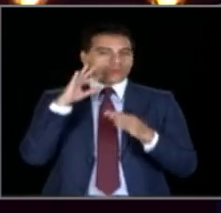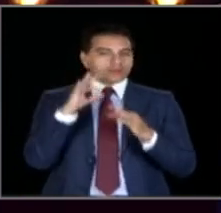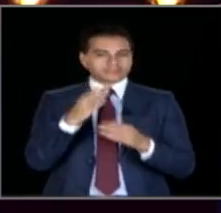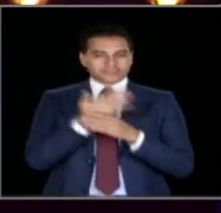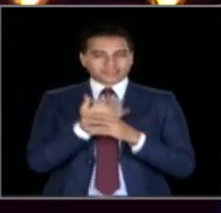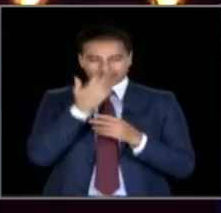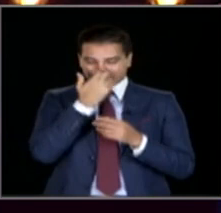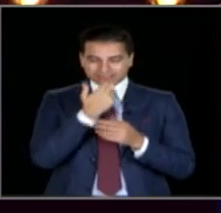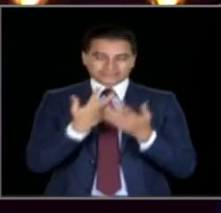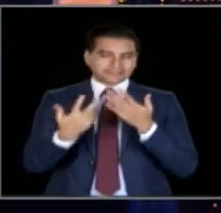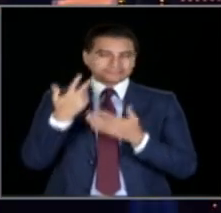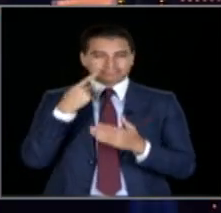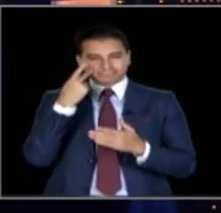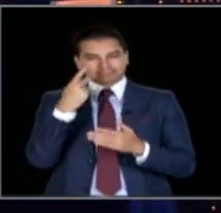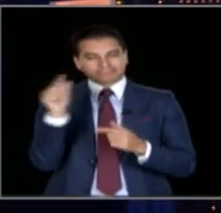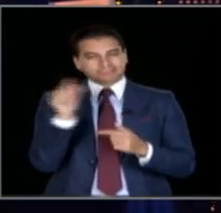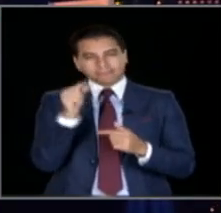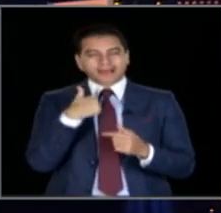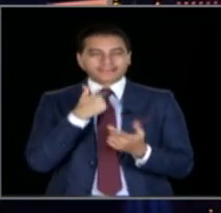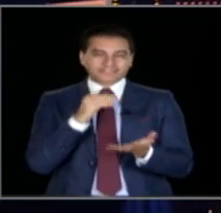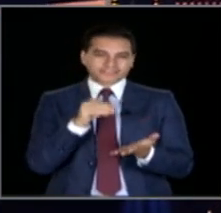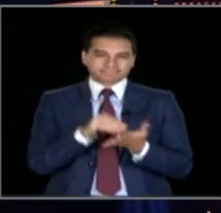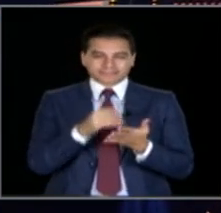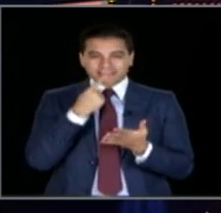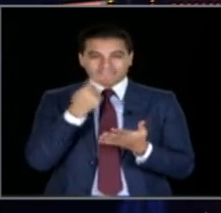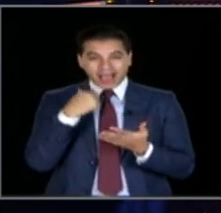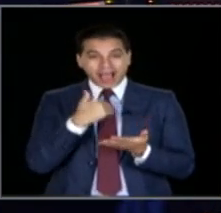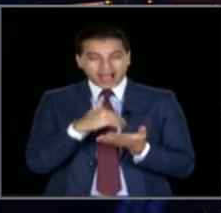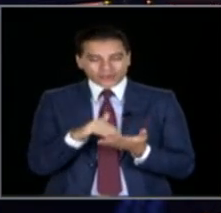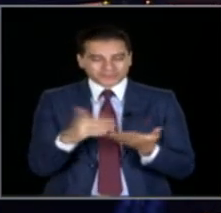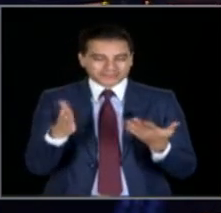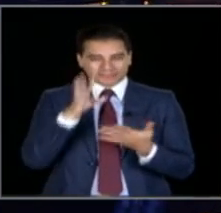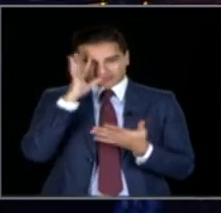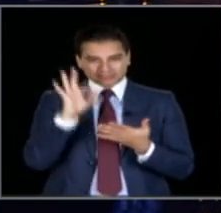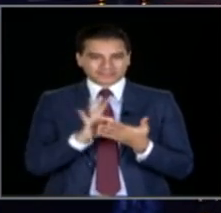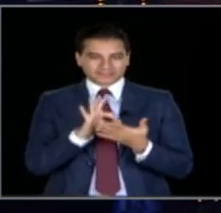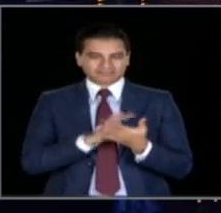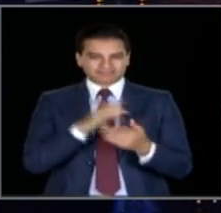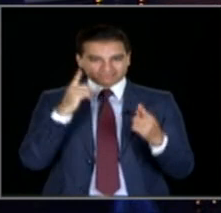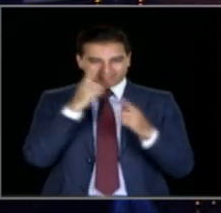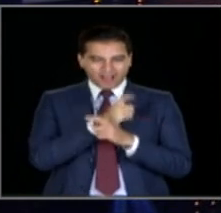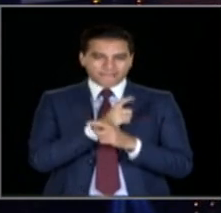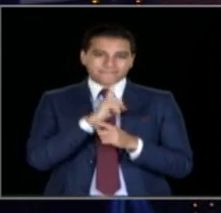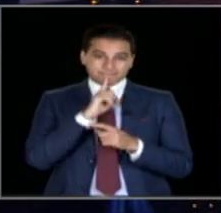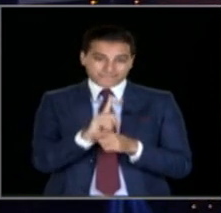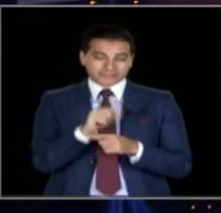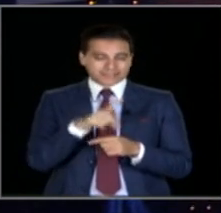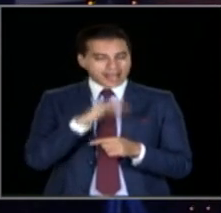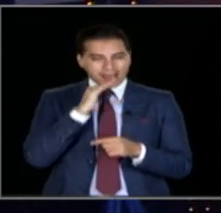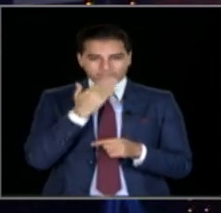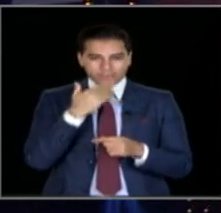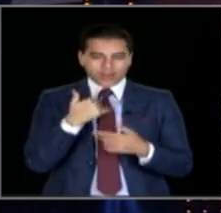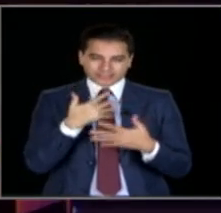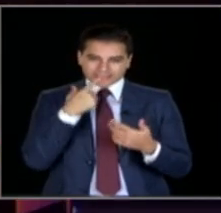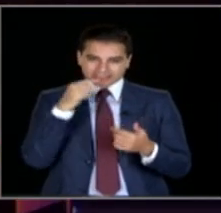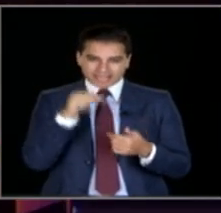زمان قوي وانا نفسي اشارك في البرنامج. كنت أشارك السنة اللي فاتت بس يعني الظروف ما ساعدنيش إن أنا أشارك، بس الحمد لله هالسنة